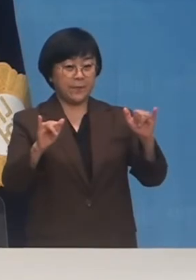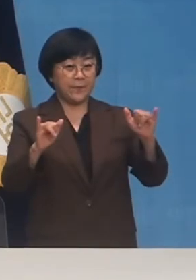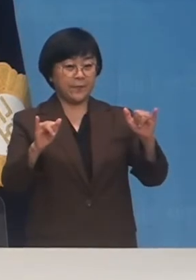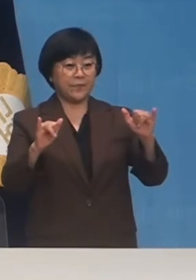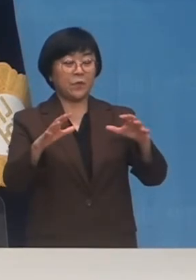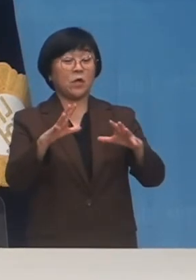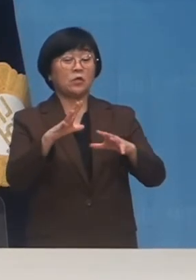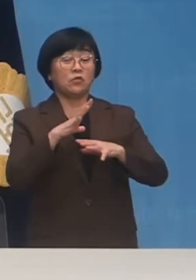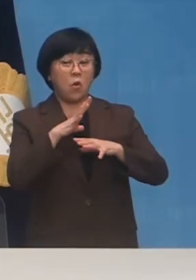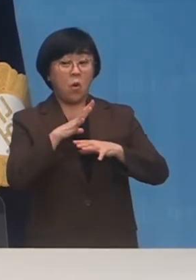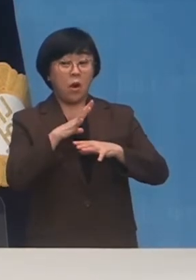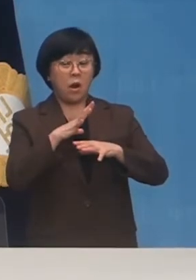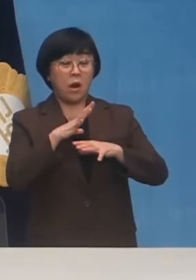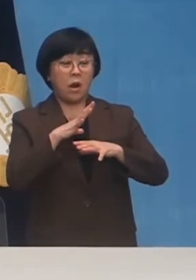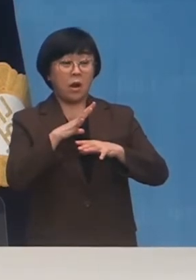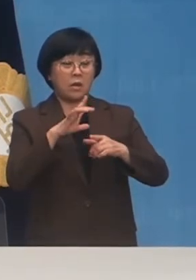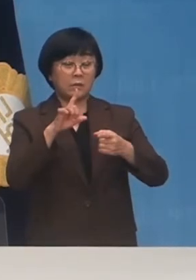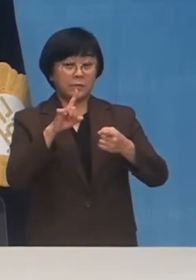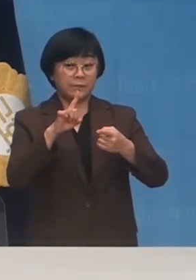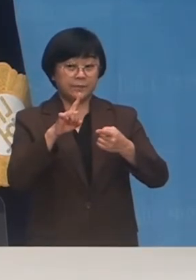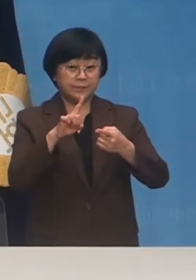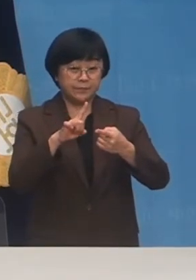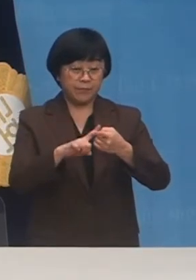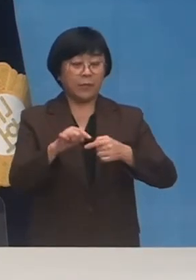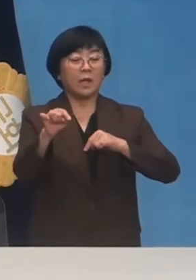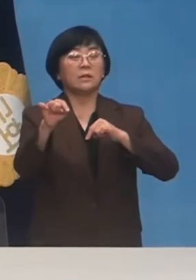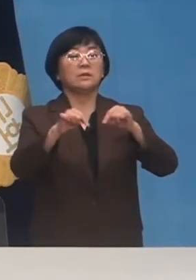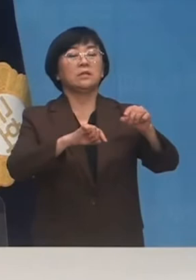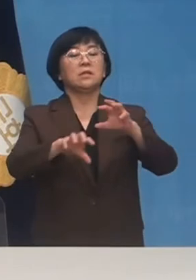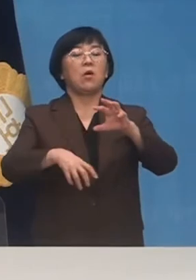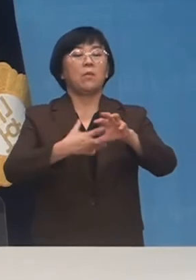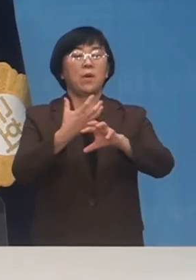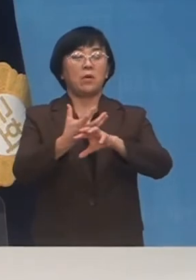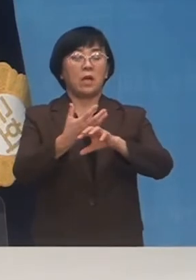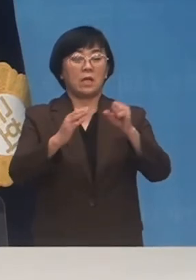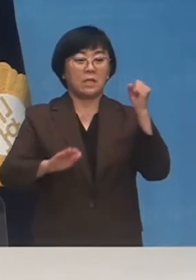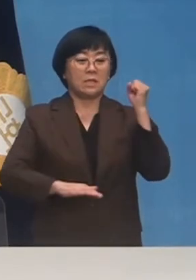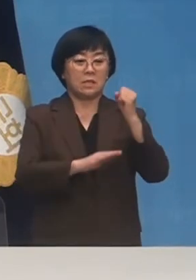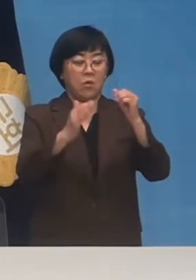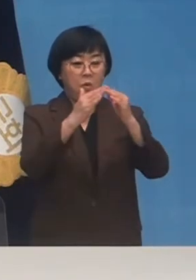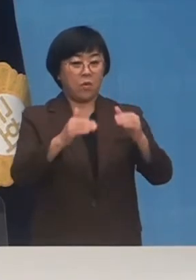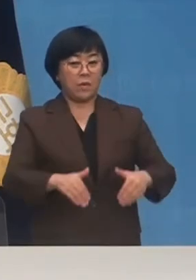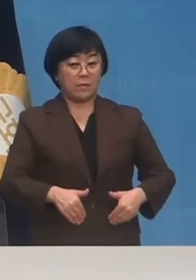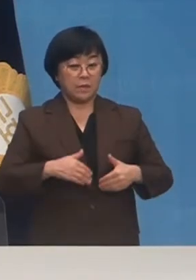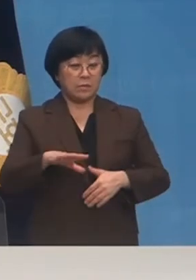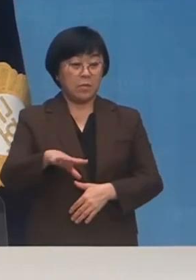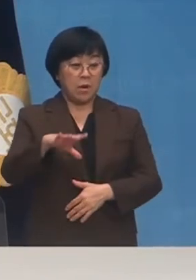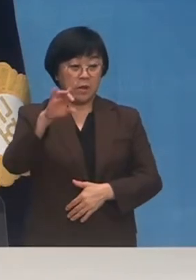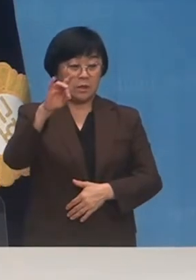정치인들이 두려워할 그 파격으로 정치혁명의 기치를 호남에서 먼저